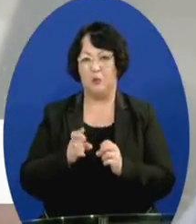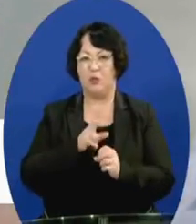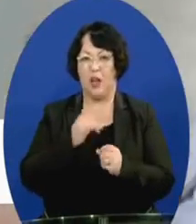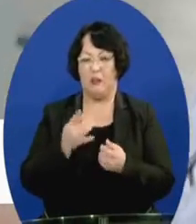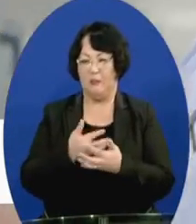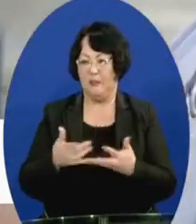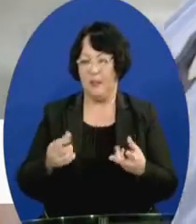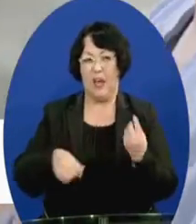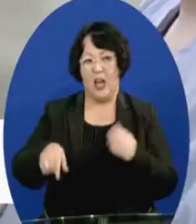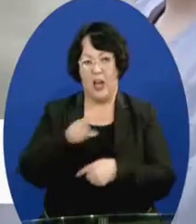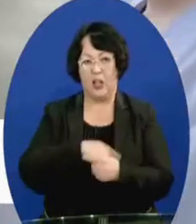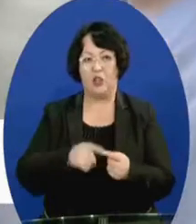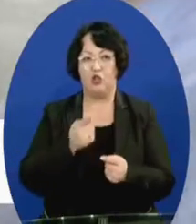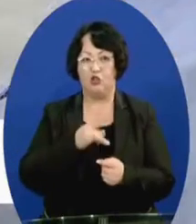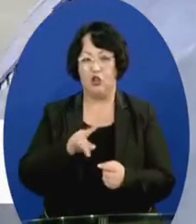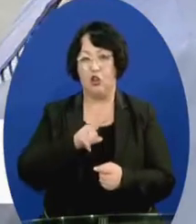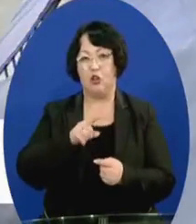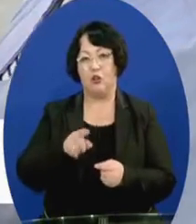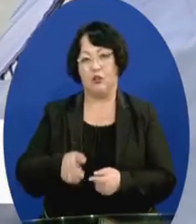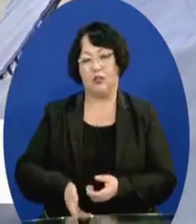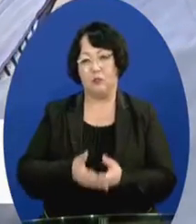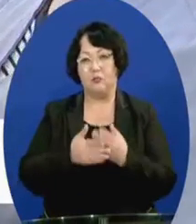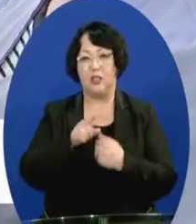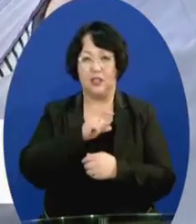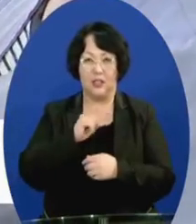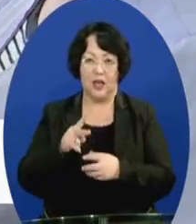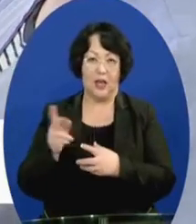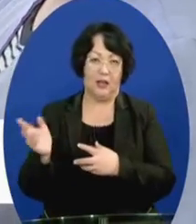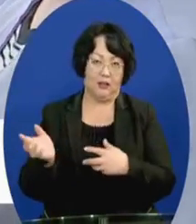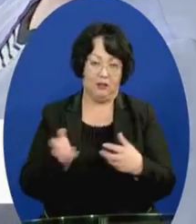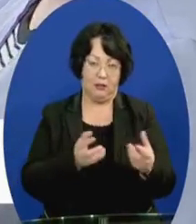эргэлтийн хөрөнгө, тусгай нөхцөлтэй зээл хэрэгтэй гэдгийг хэлж байгаа юм аа.